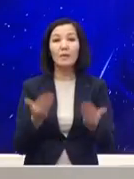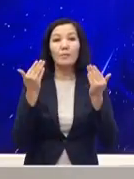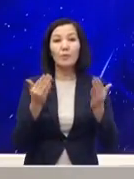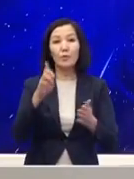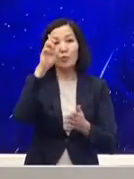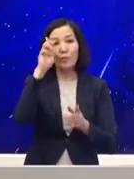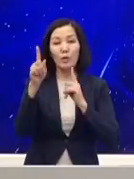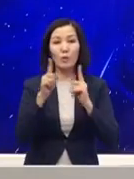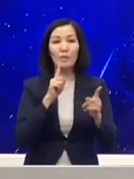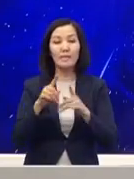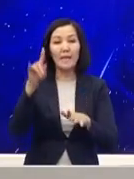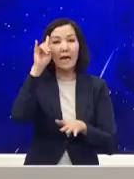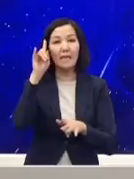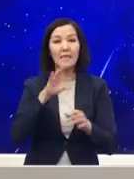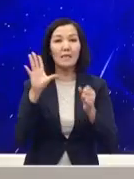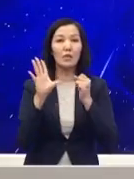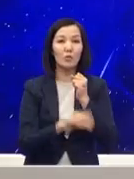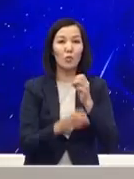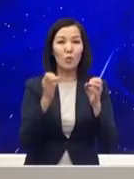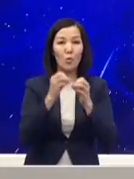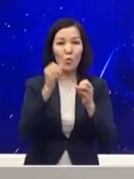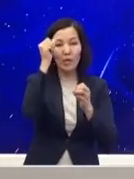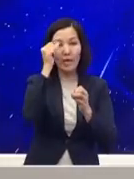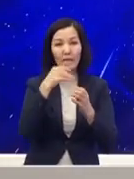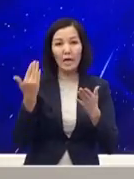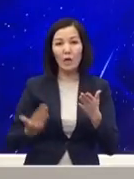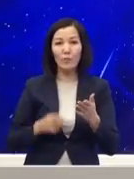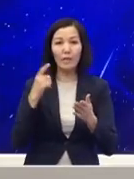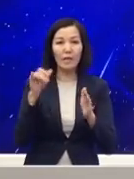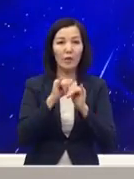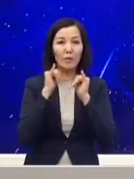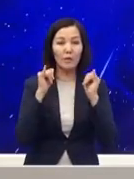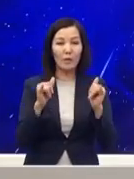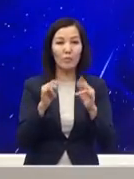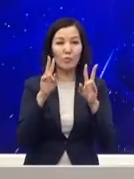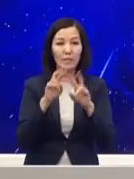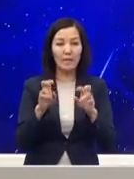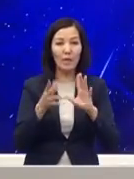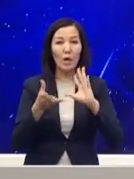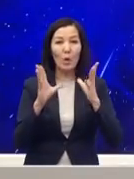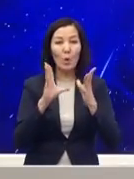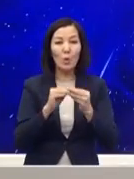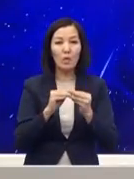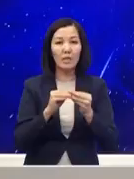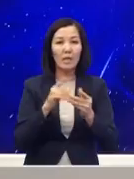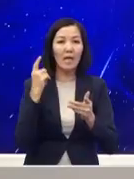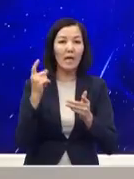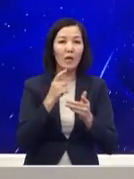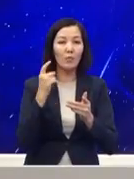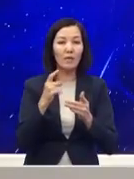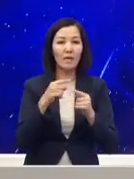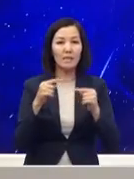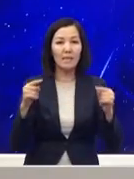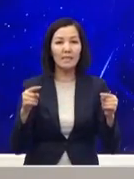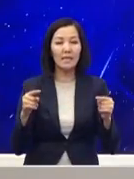Бүгін үкімет отырысында еліміздің соңғы 10 айдағы әлеуметтік экономикалық даму көрсеткіші сарапталды. Қорытынды есеп бойынша экономиканың